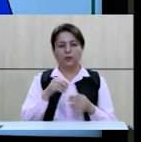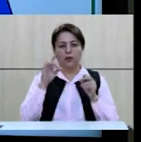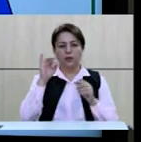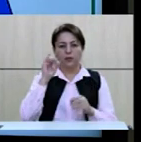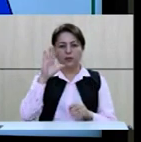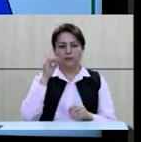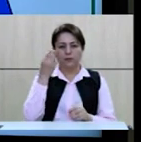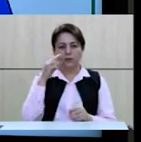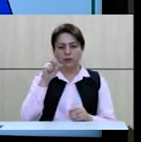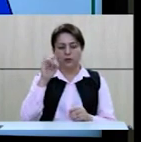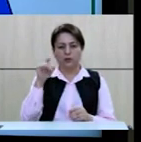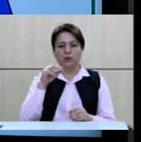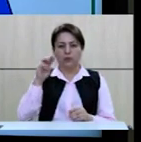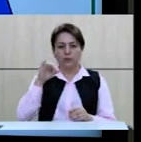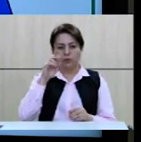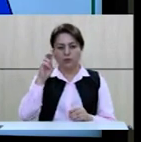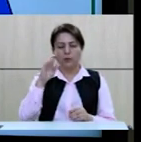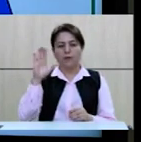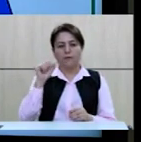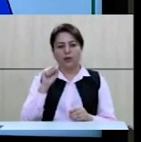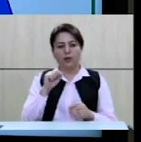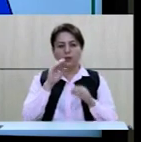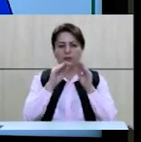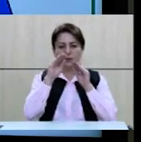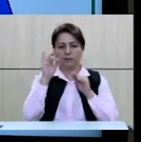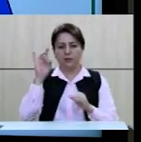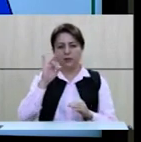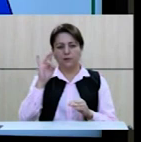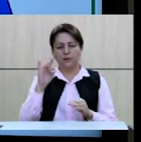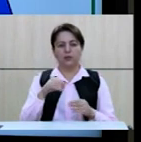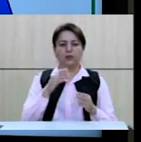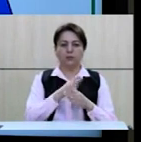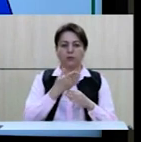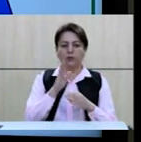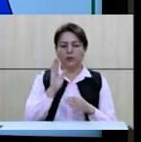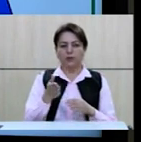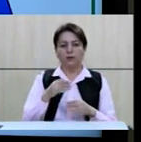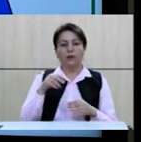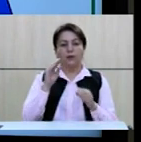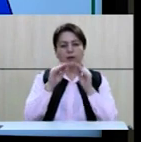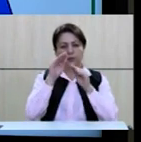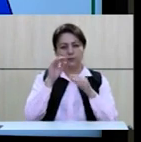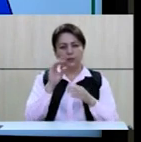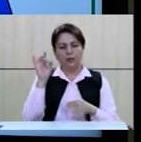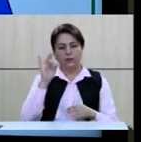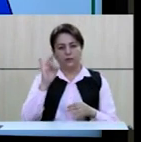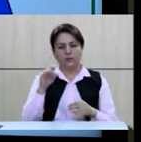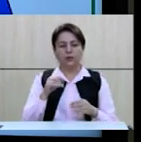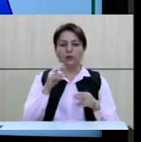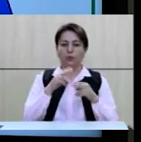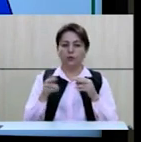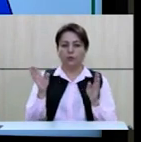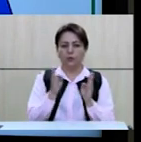Ravishlar tub va yasama ravishlarga bo'linadi. Yasama ravishlar qo'shimchalar